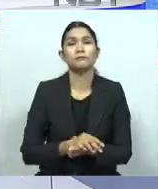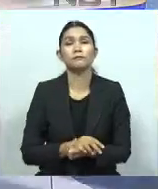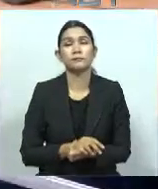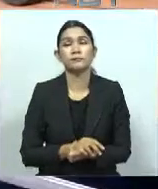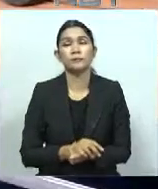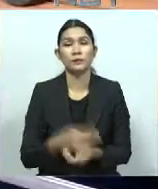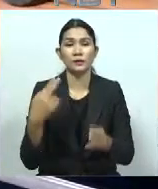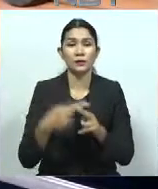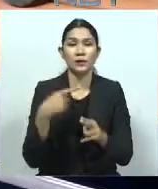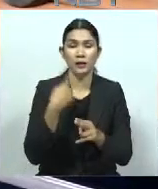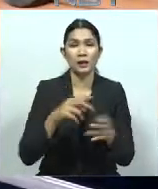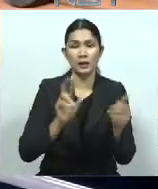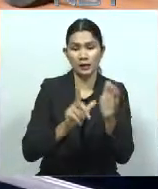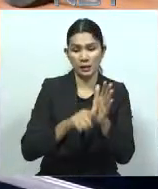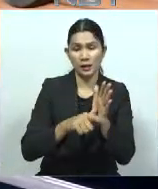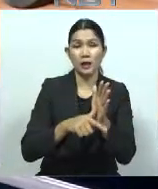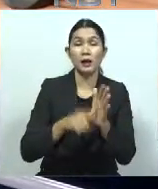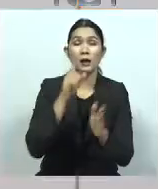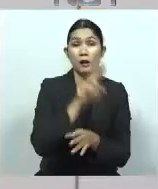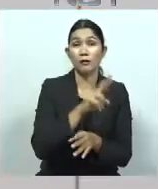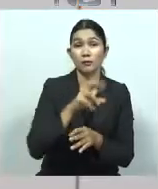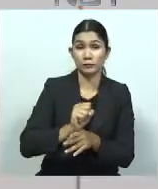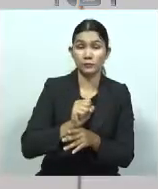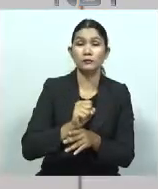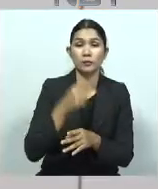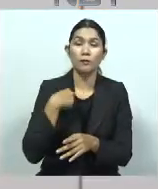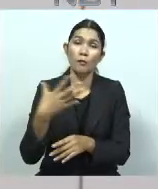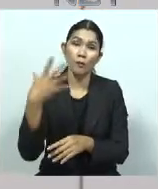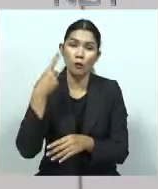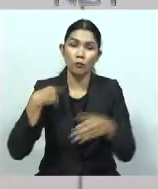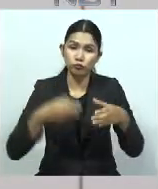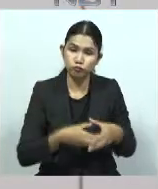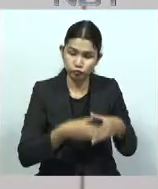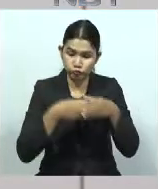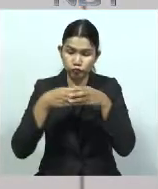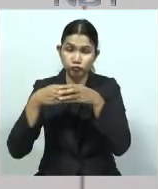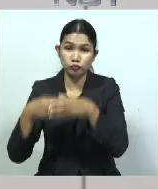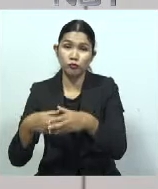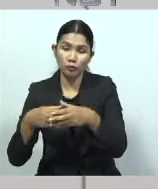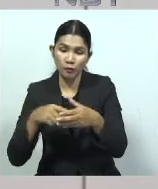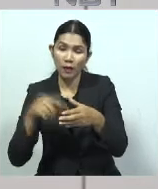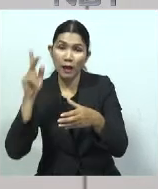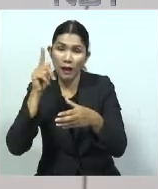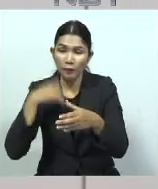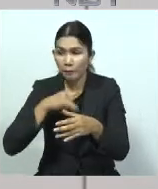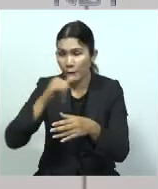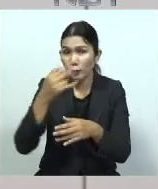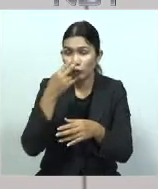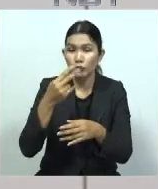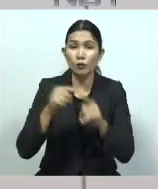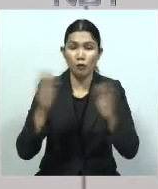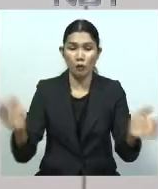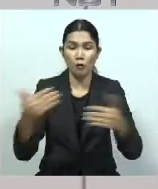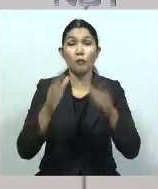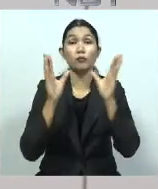โดยนายสรศักดิ์เปลี่ยนเวชเลขาธิการสภาผู้แทนราษฎรเมื่อวานนี้ก็พาสื่อมวลชนนะครับไปชมการก่อสร้างหอประชุมจันท